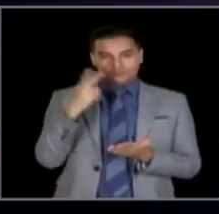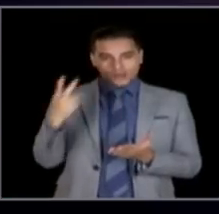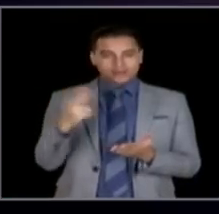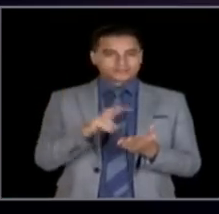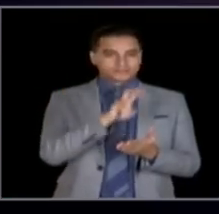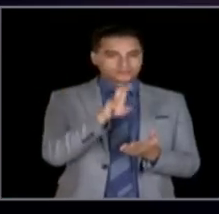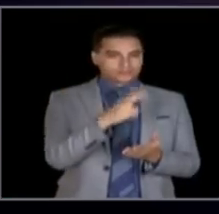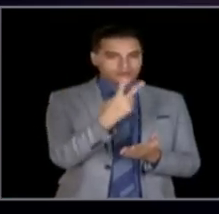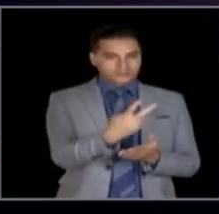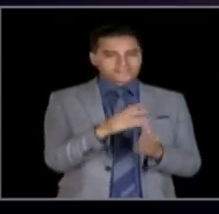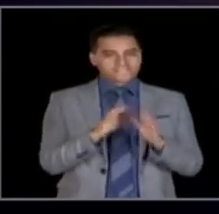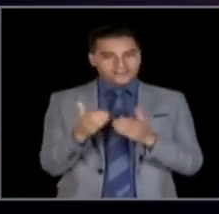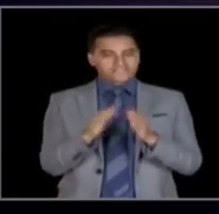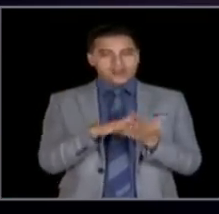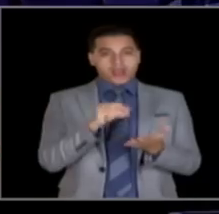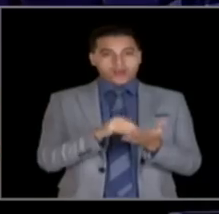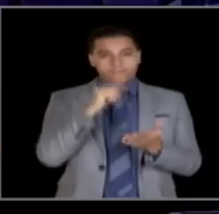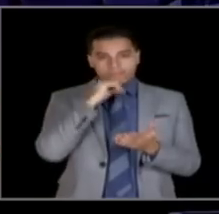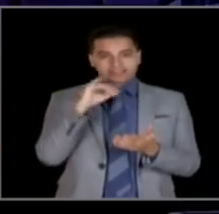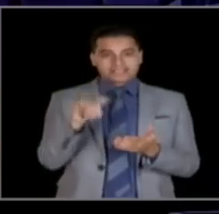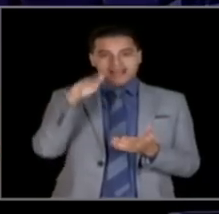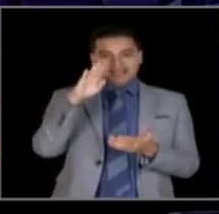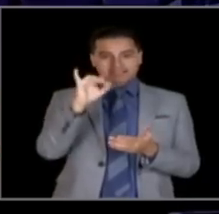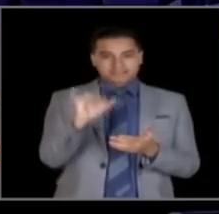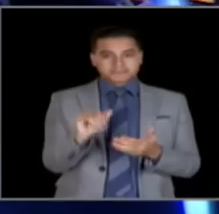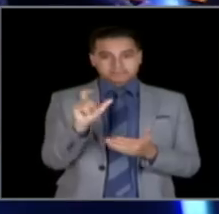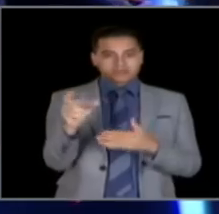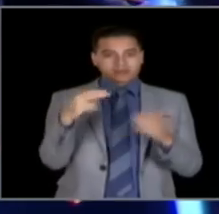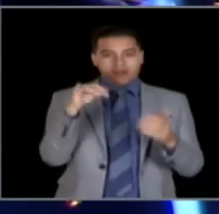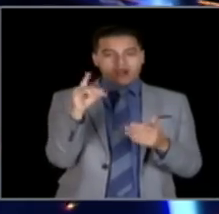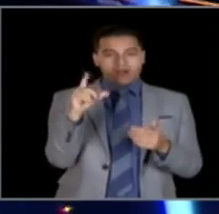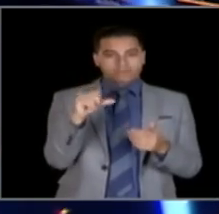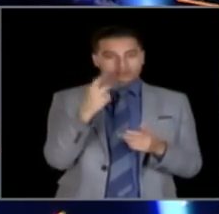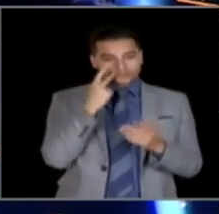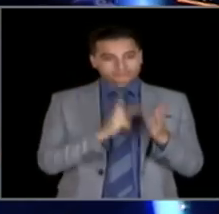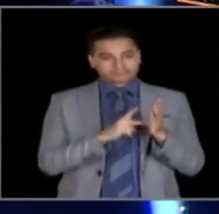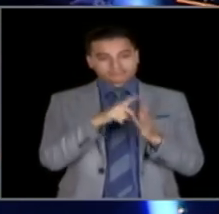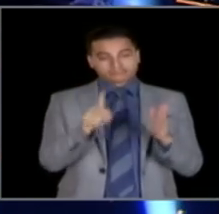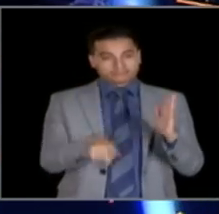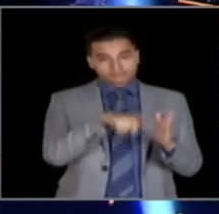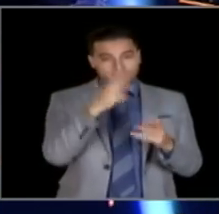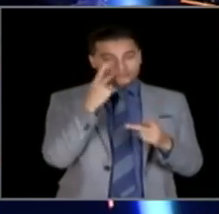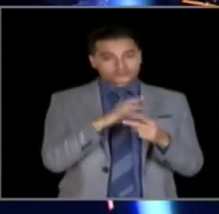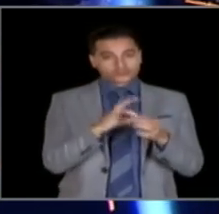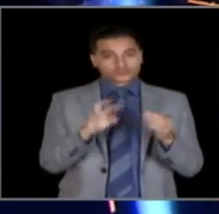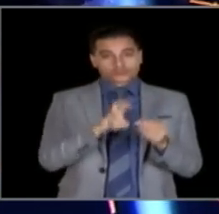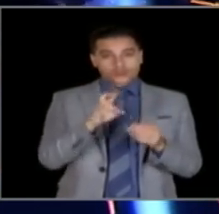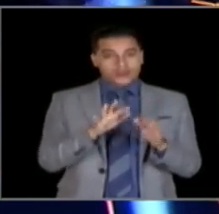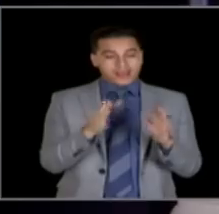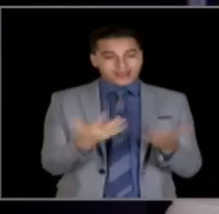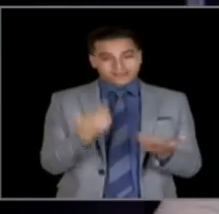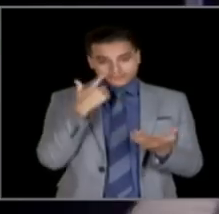سؤالين لكل فريق، وأول سؤال ياسمين عمر. تفضلي يا ياسمين. هنشوف ياسمين عمر والسؤال الأول